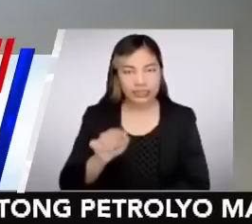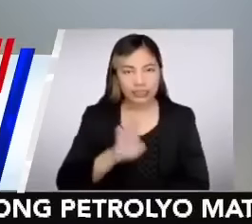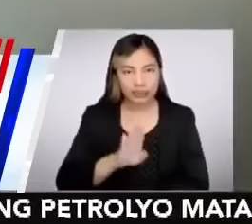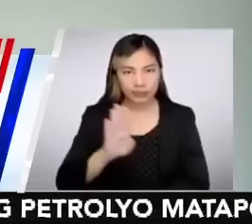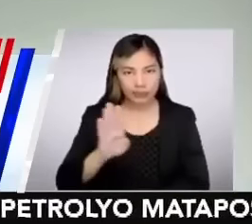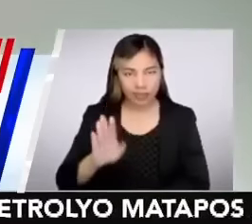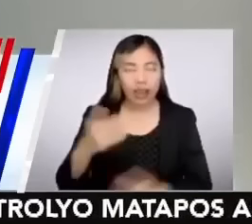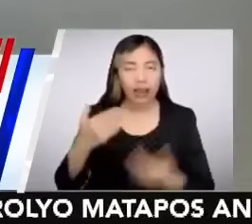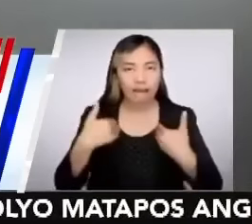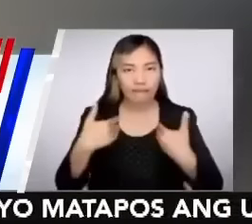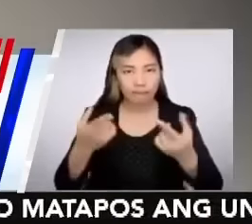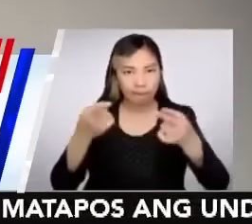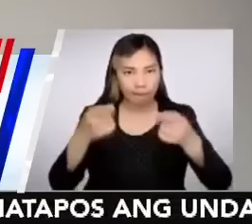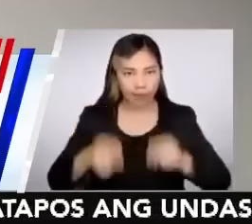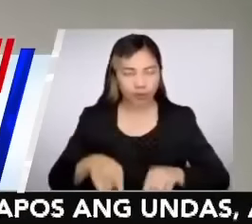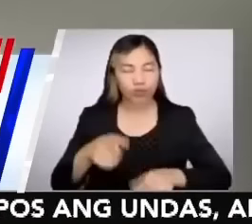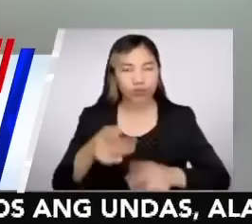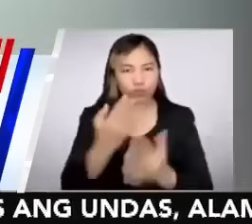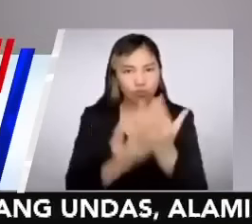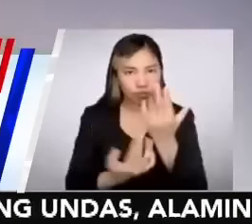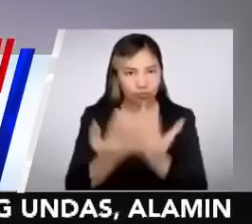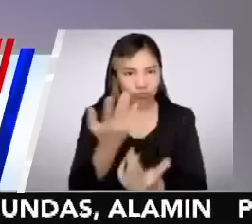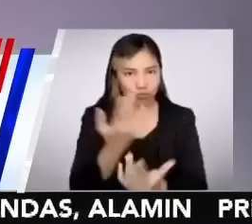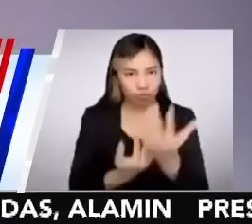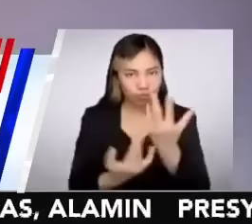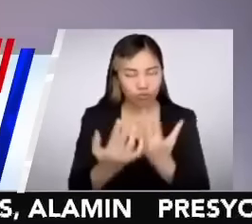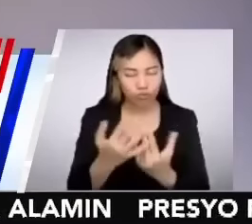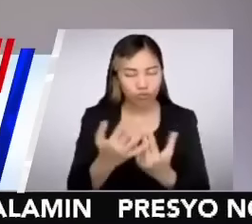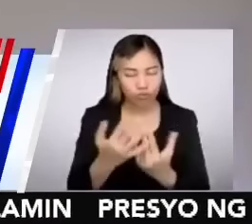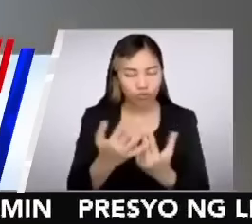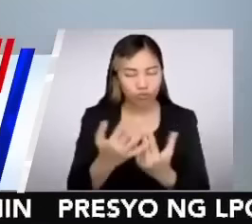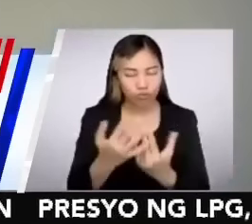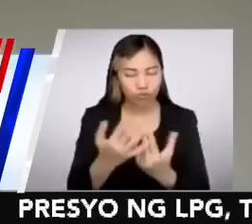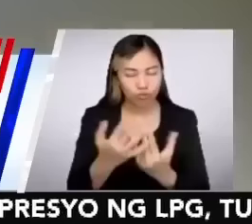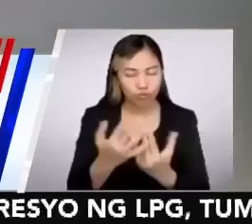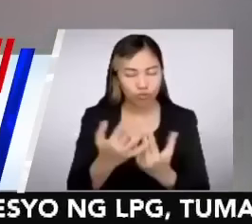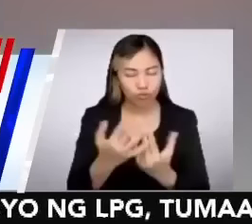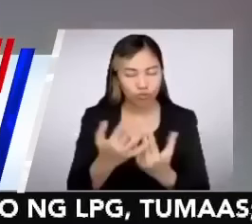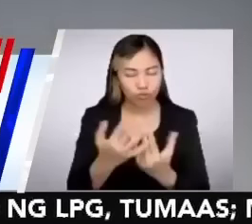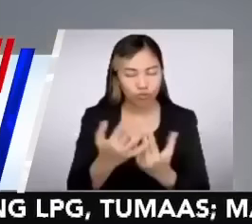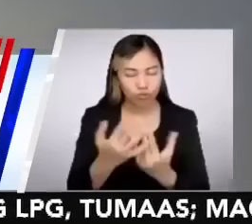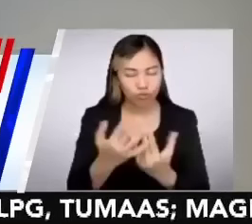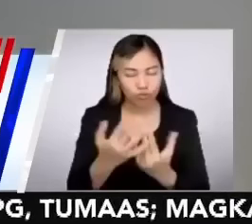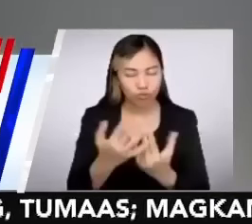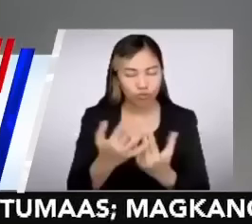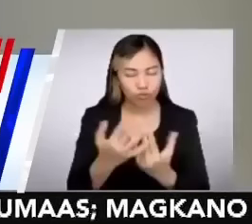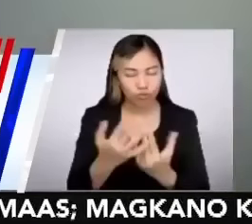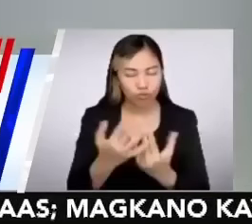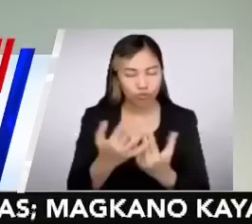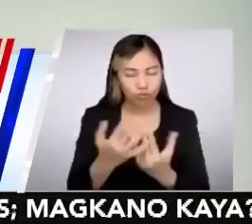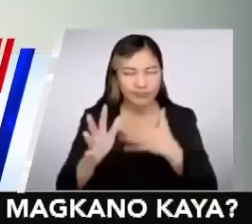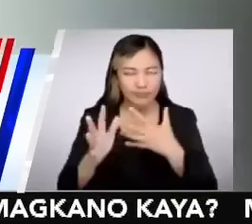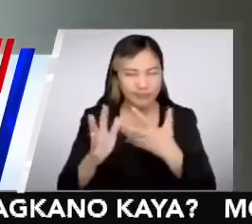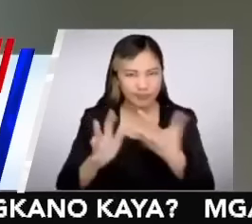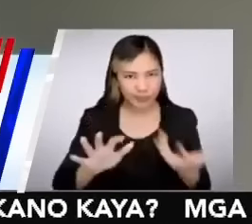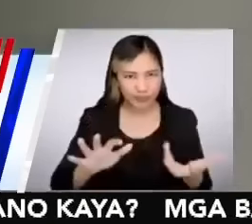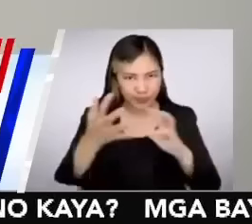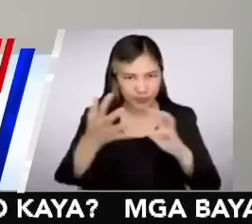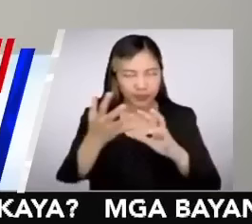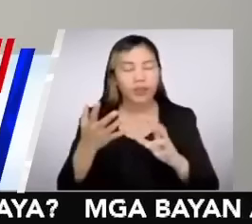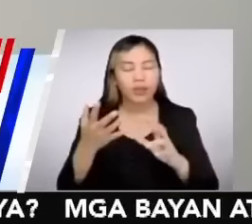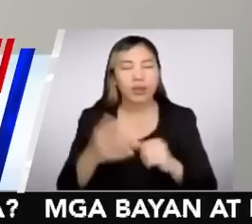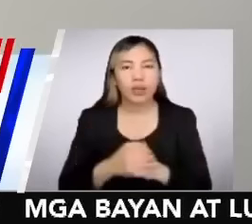Novaliches, Quezon City. Sa laki ng apoy, bagya nagkagulo ang mga dalaw sa loob ng sementeryo. Kwento ng may-ari ng bahay kung saan nagsimula ang